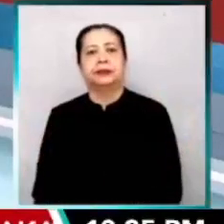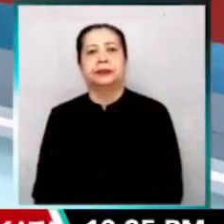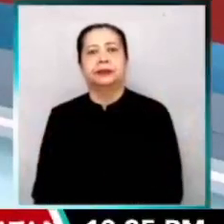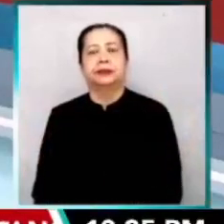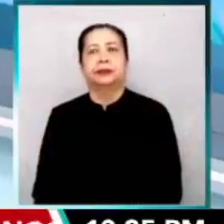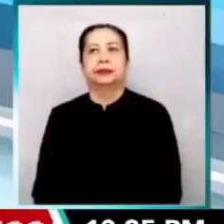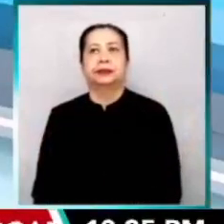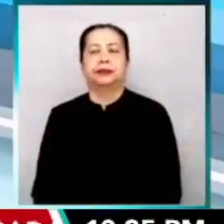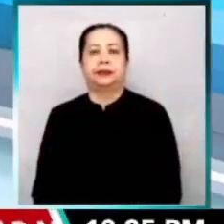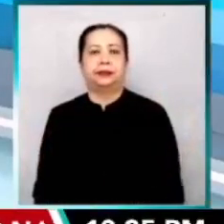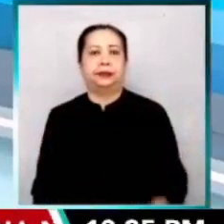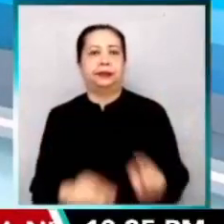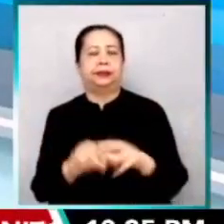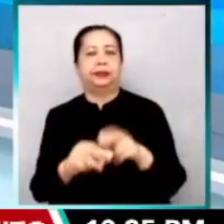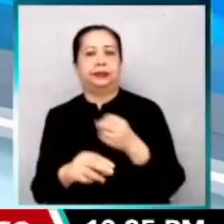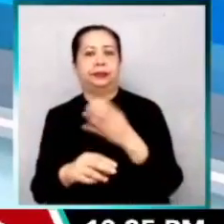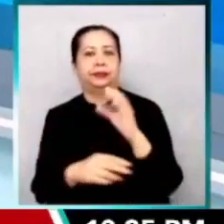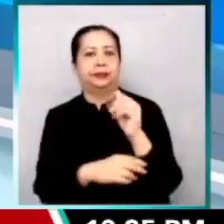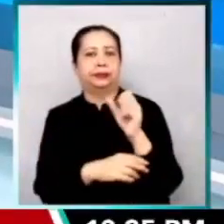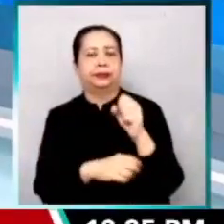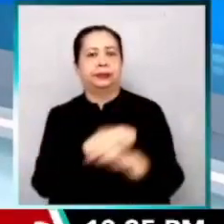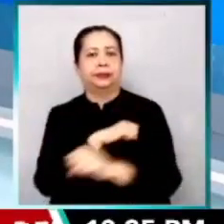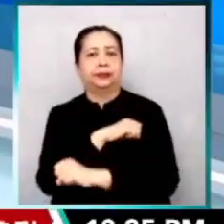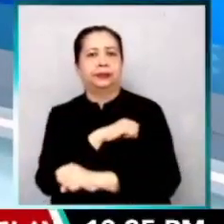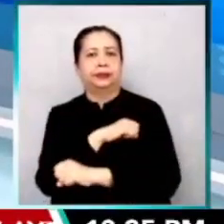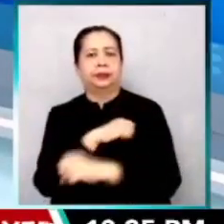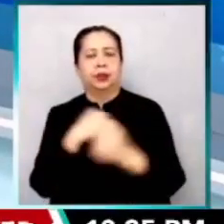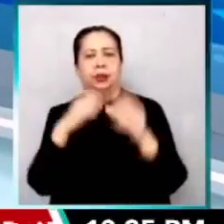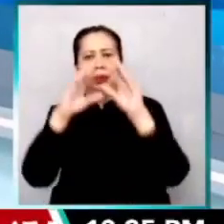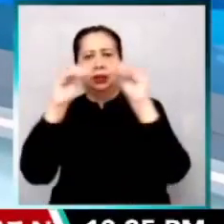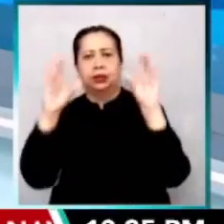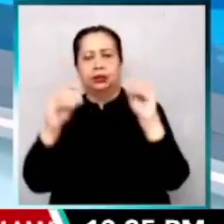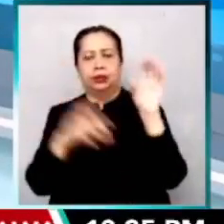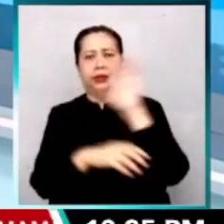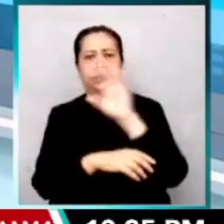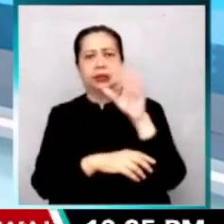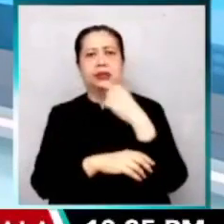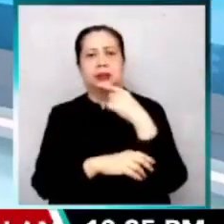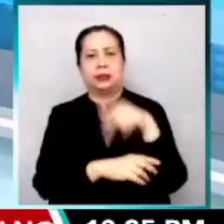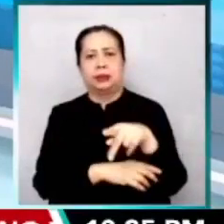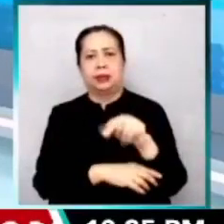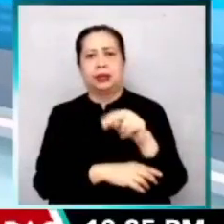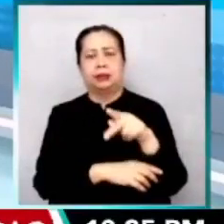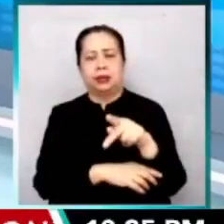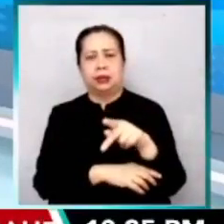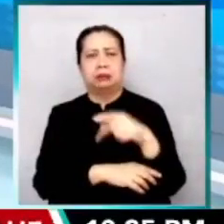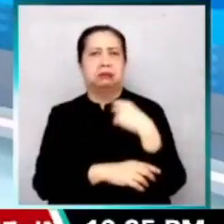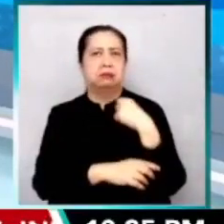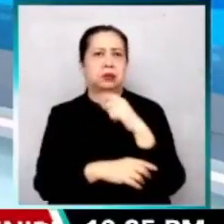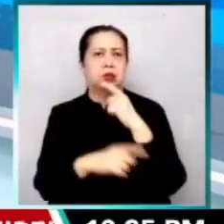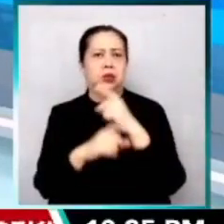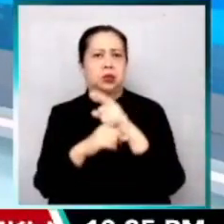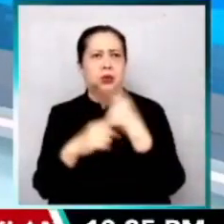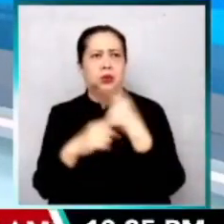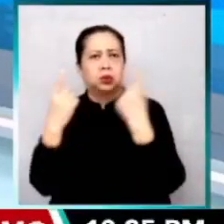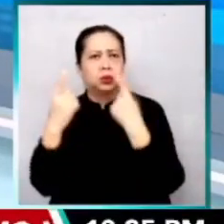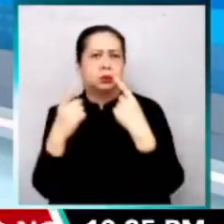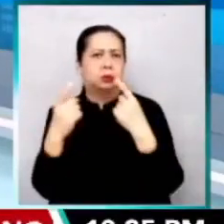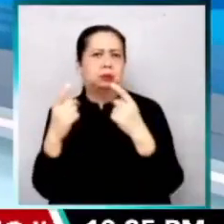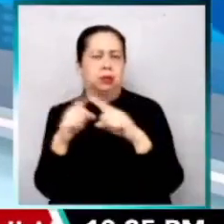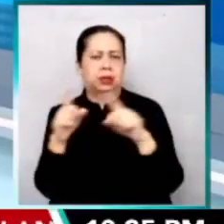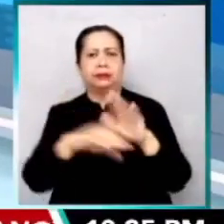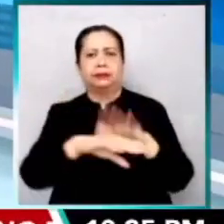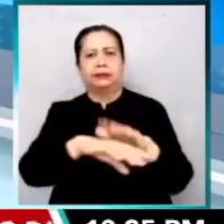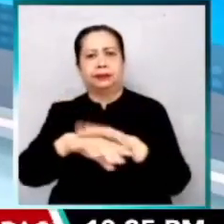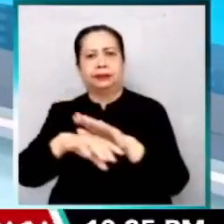Tumaas ang bilang ng kaso ng nakawan ngayong Christmas season ayon sa PNP. Bagamat hindi naman daw ito cause of concern, may paalala pa rin sila